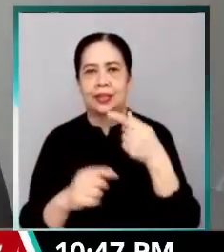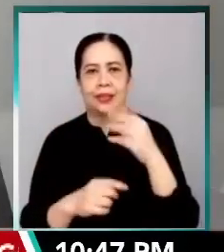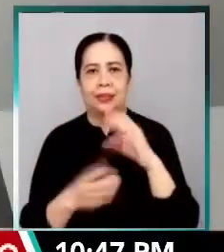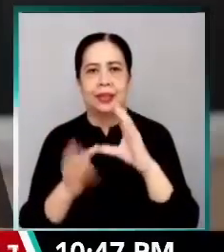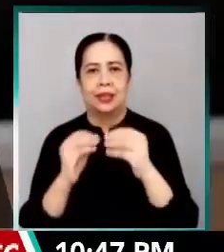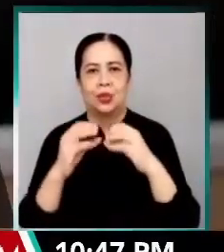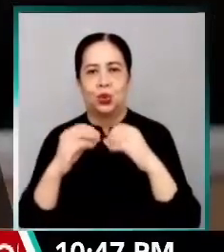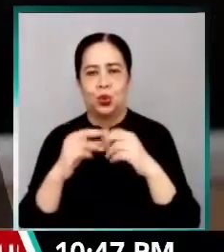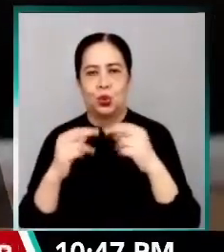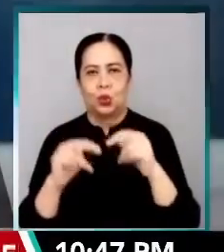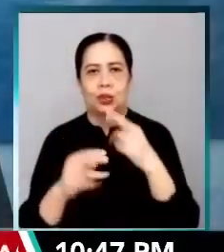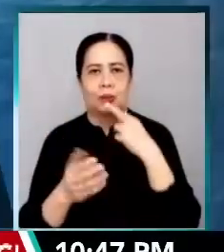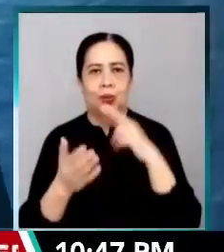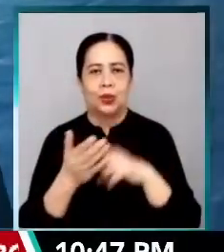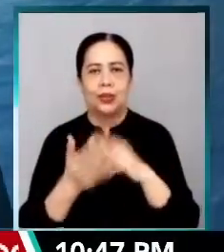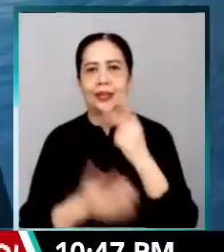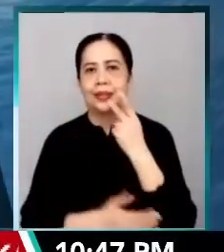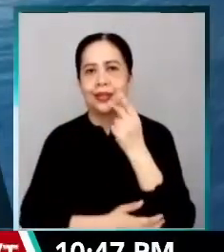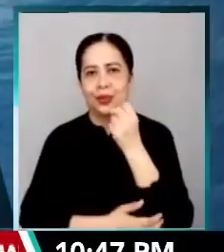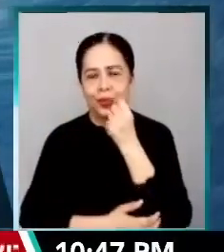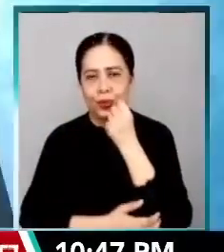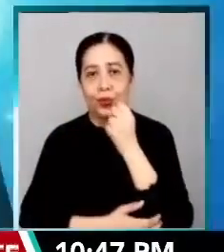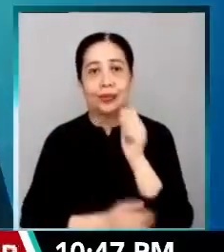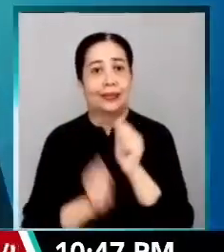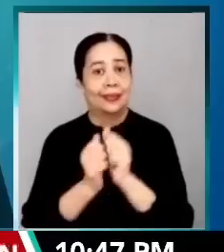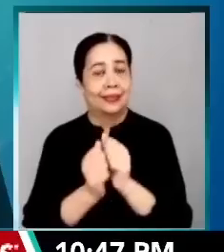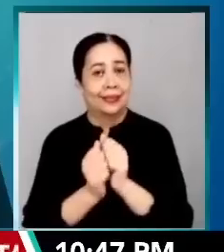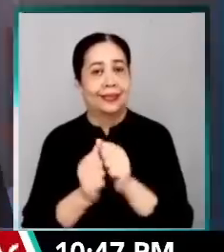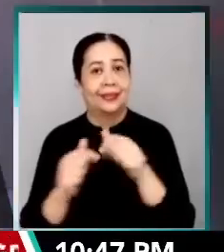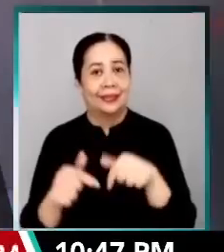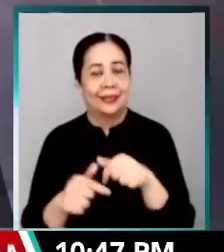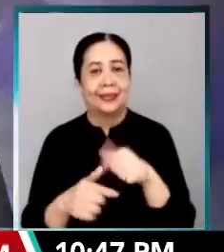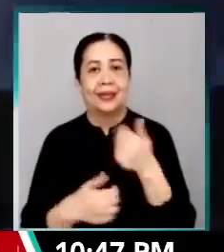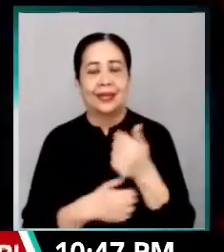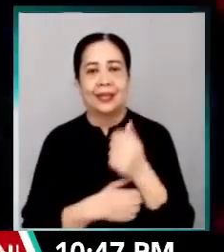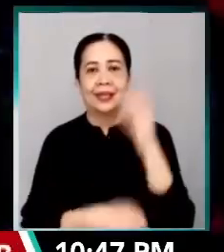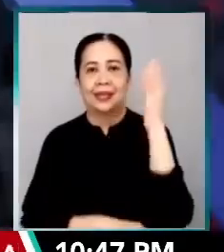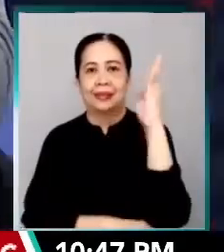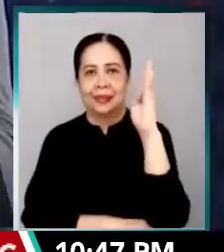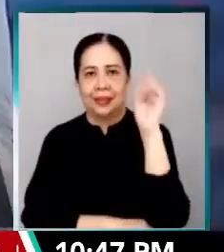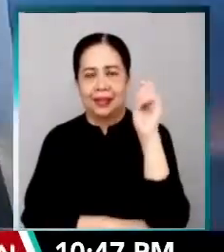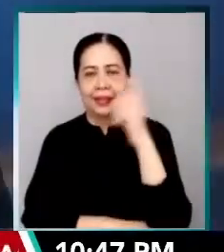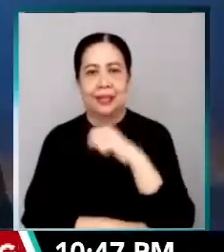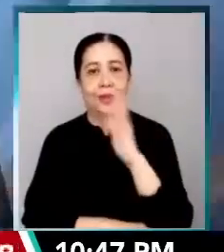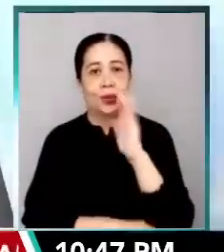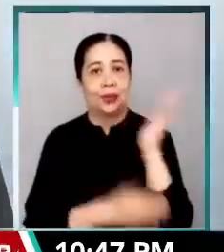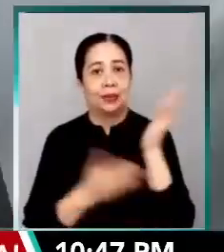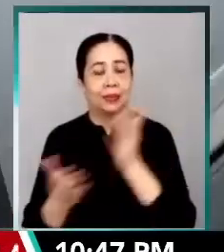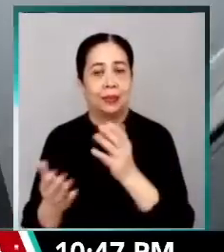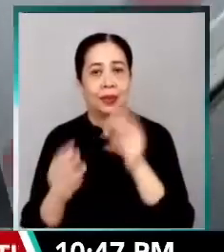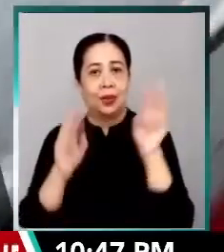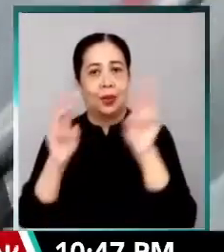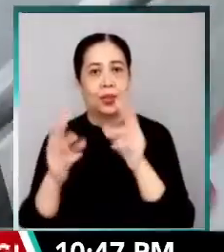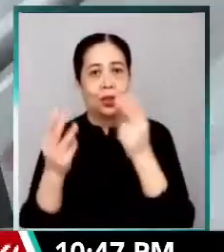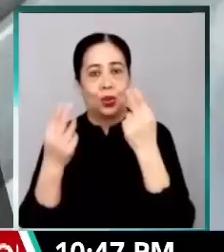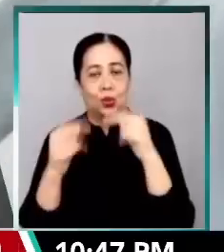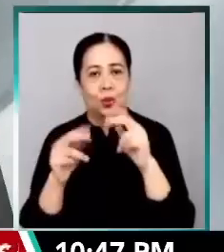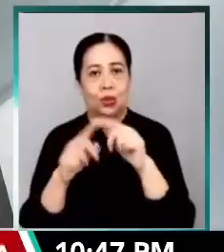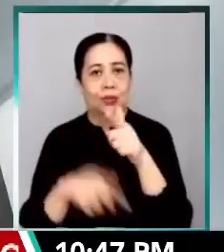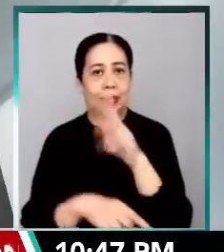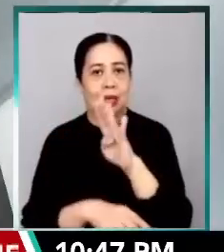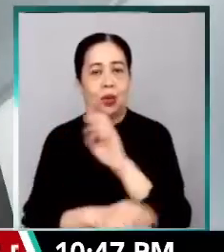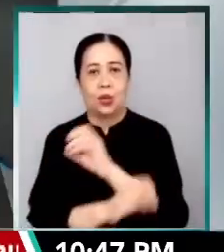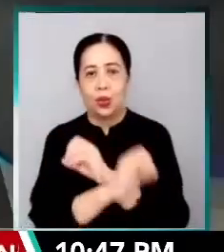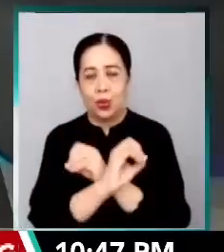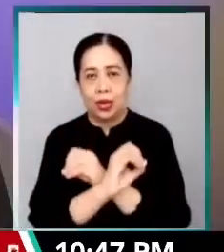Senior Reporter Katrina Son, na makakasalo natin sa Balitang Hali. At ang maghahatid ng weather news gabi-gabi sa 24 oras, walang